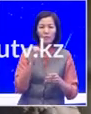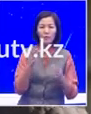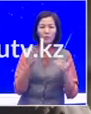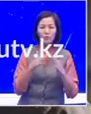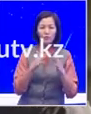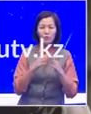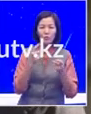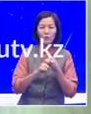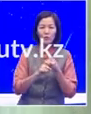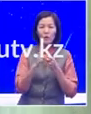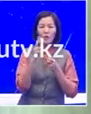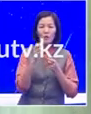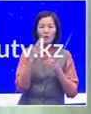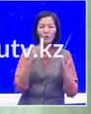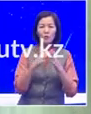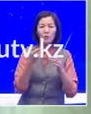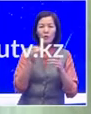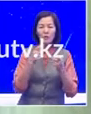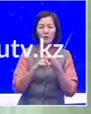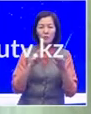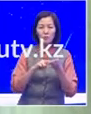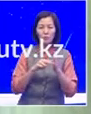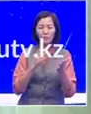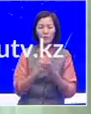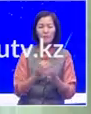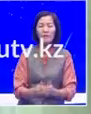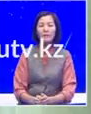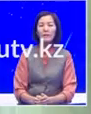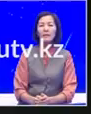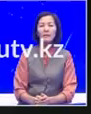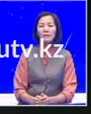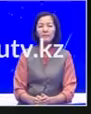Жақын арада тағы 200 үйді газға қосу жоспарда, дейді аймақ